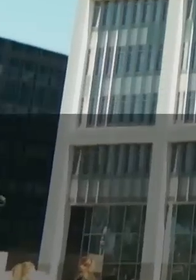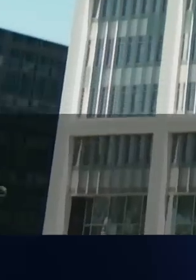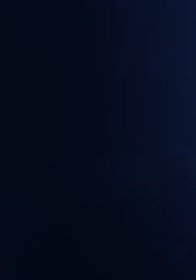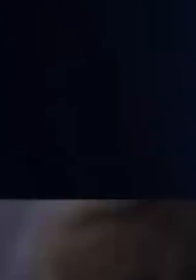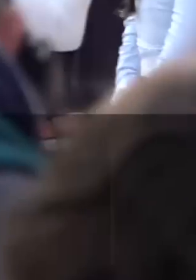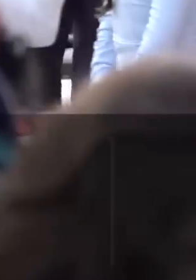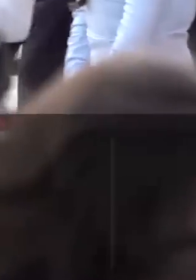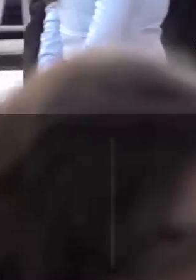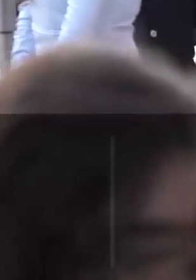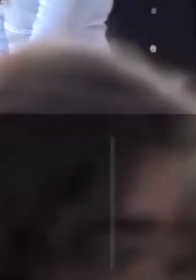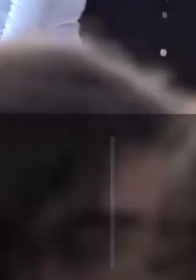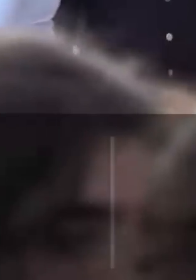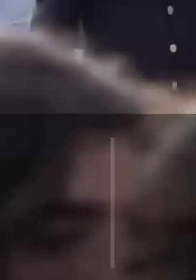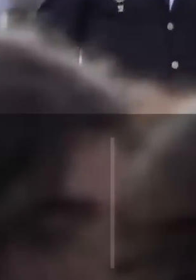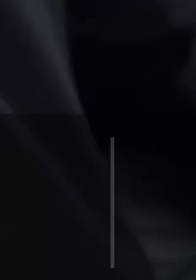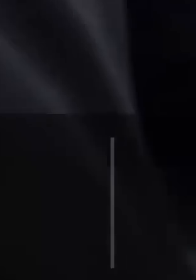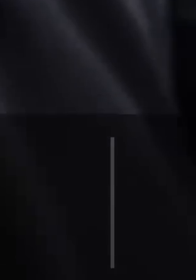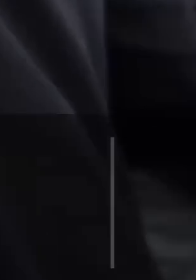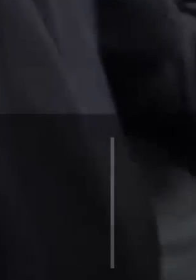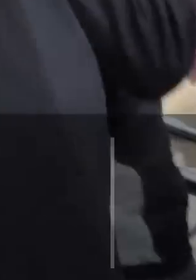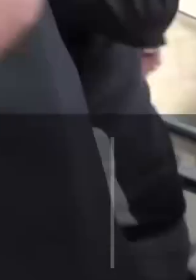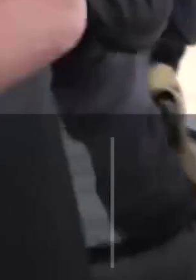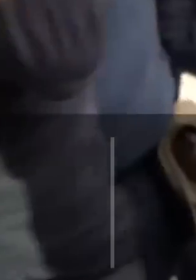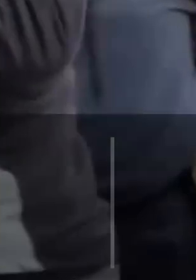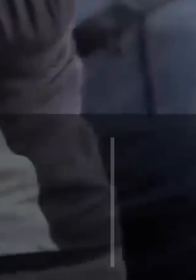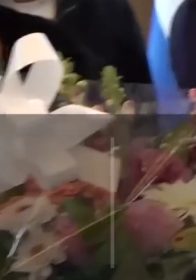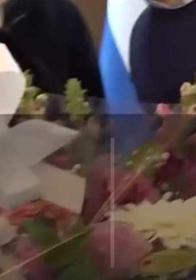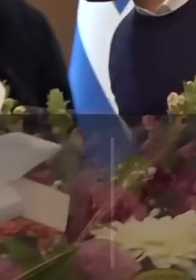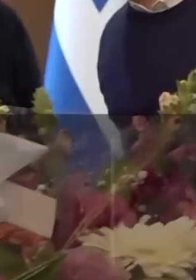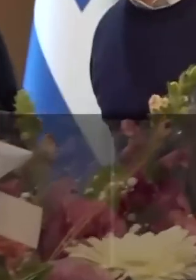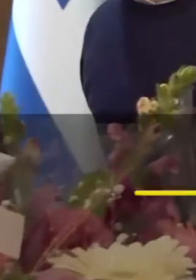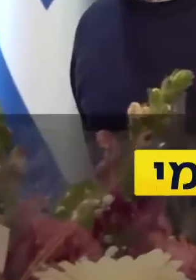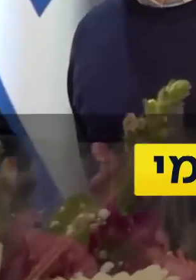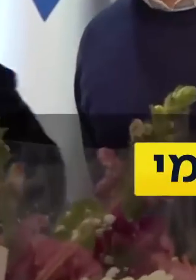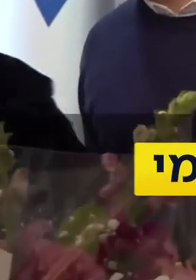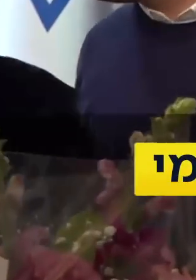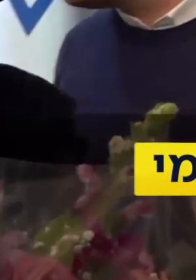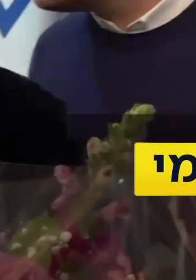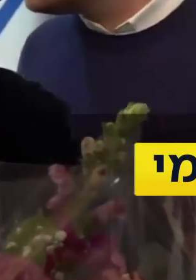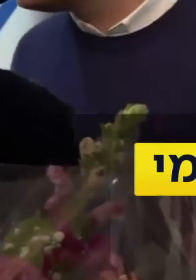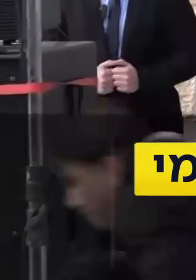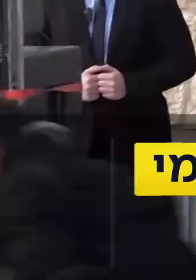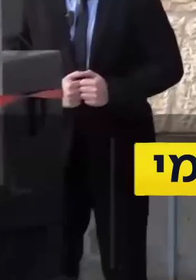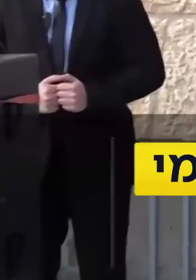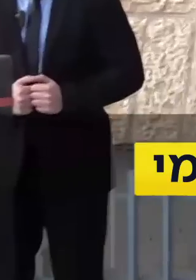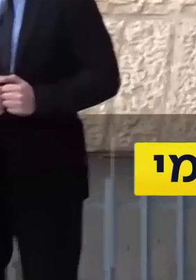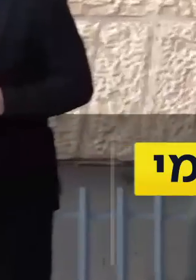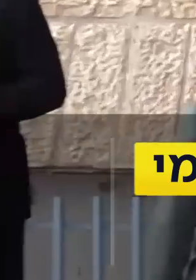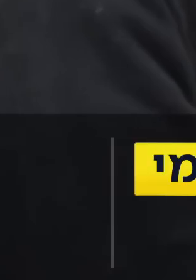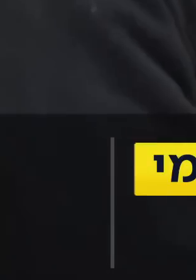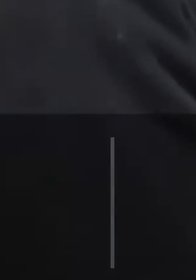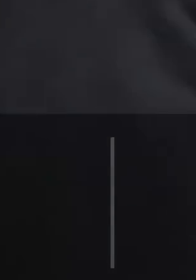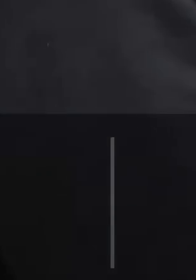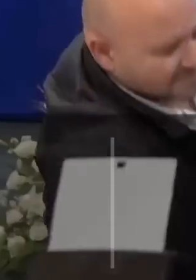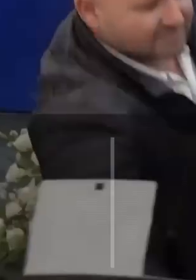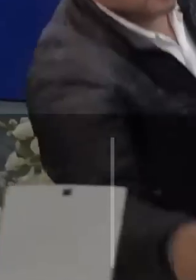הביטחון. עידן בן גביר, כתבנו מאחורי הקלעים ביומו הראשון של איתמר בן גביר בתפקיד השר לביטחון